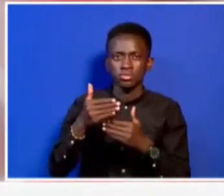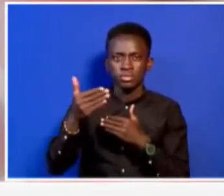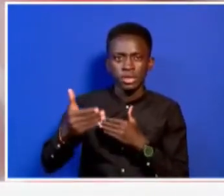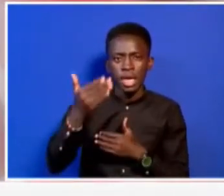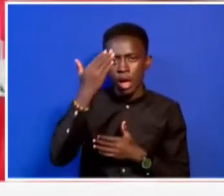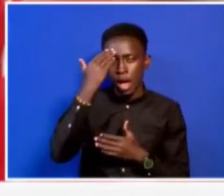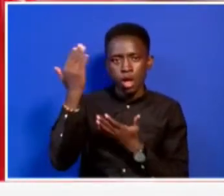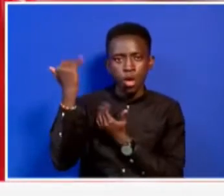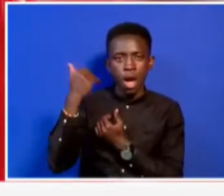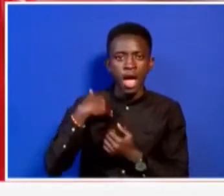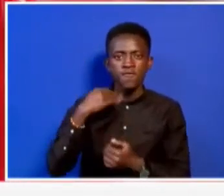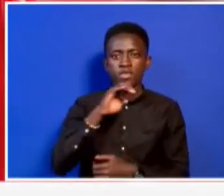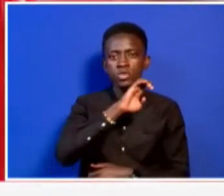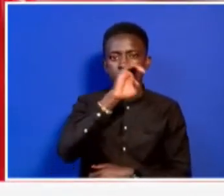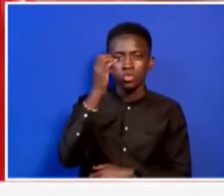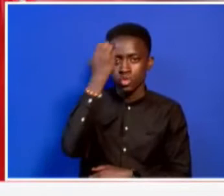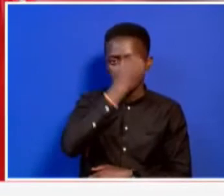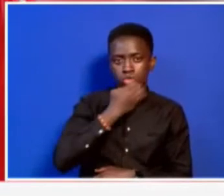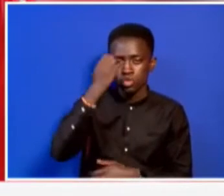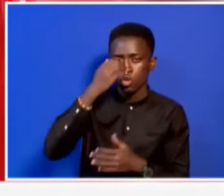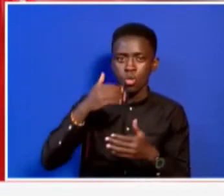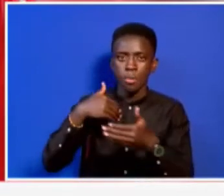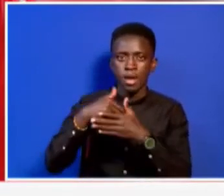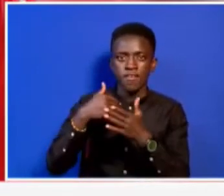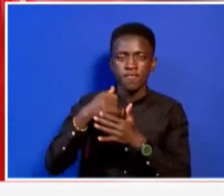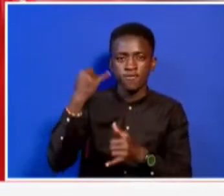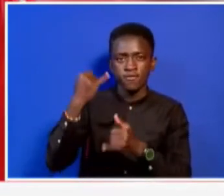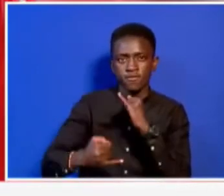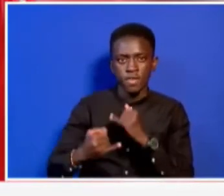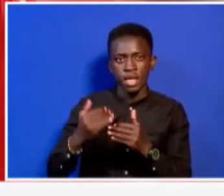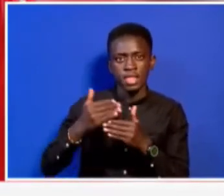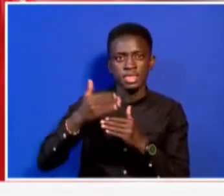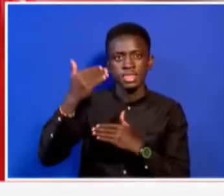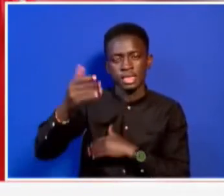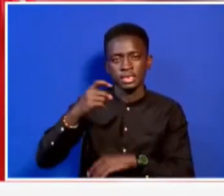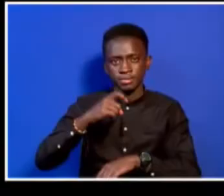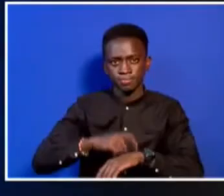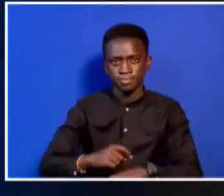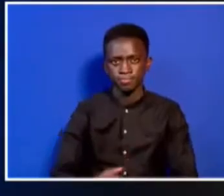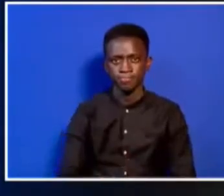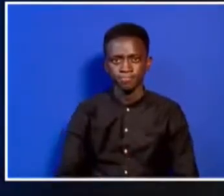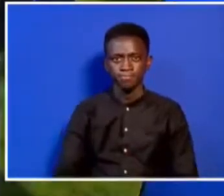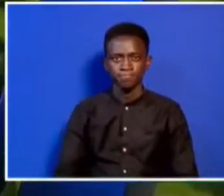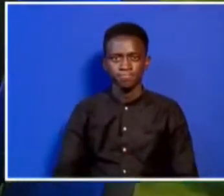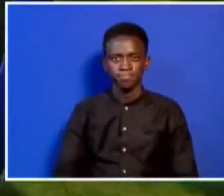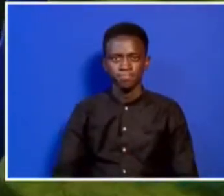Nikiripotia Mwale kutoka viwanjani, mimi ni Nicholas Kivite.